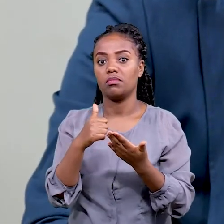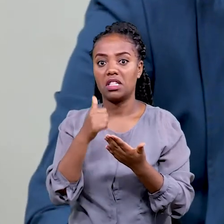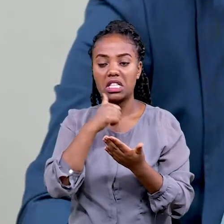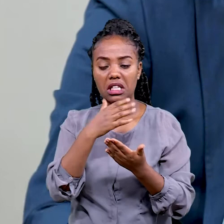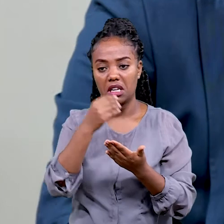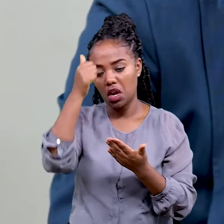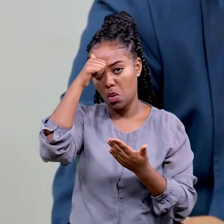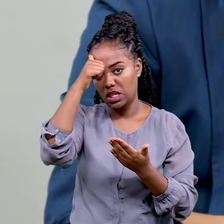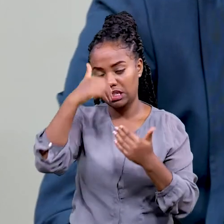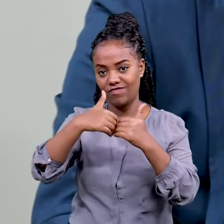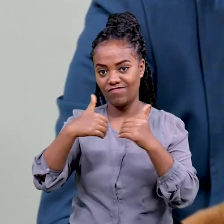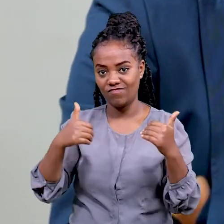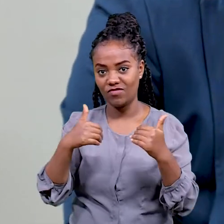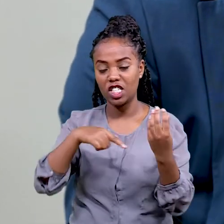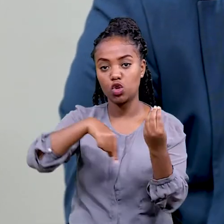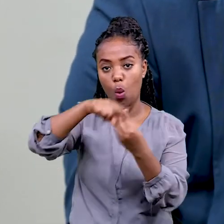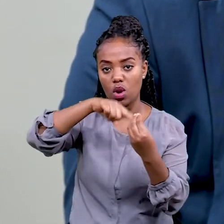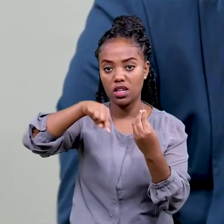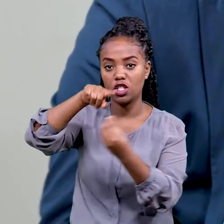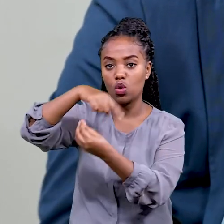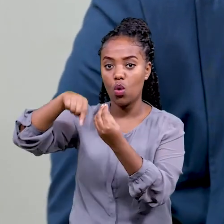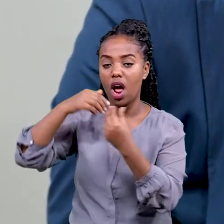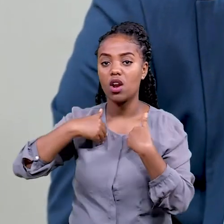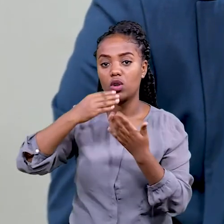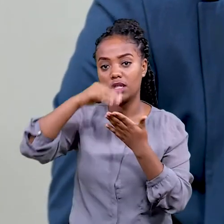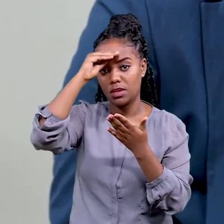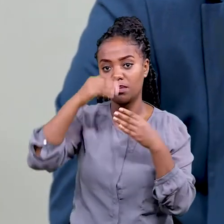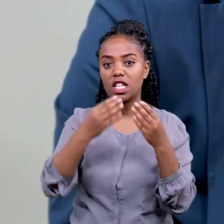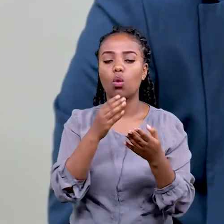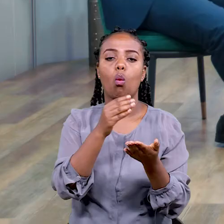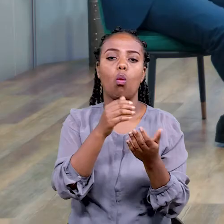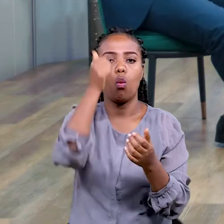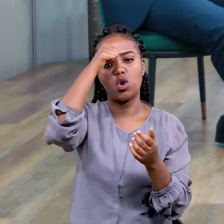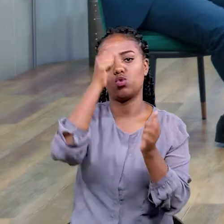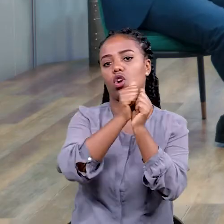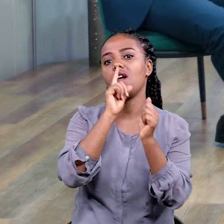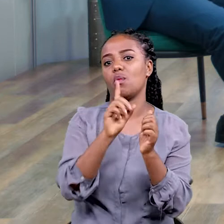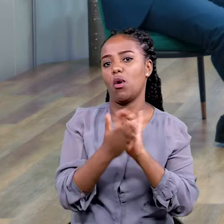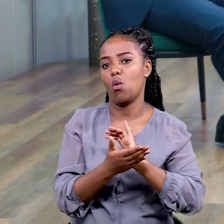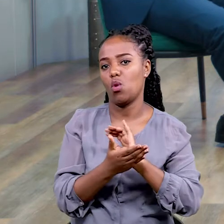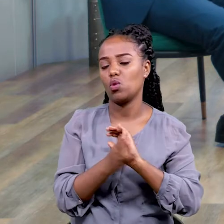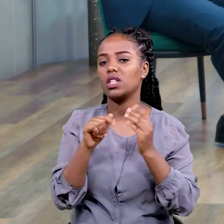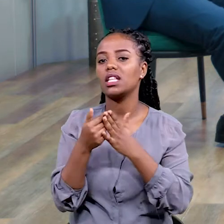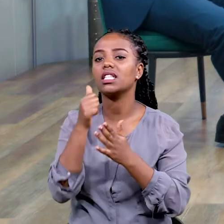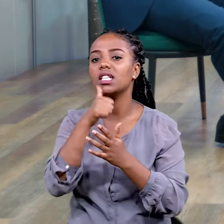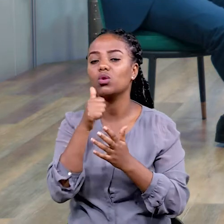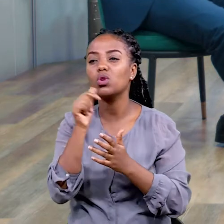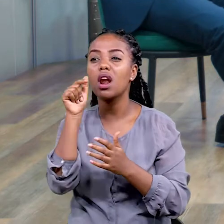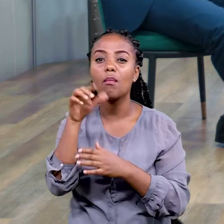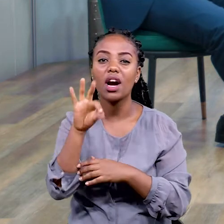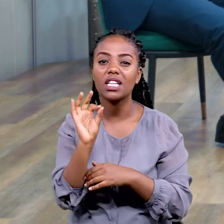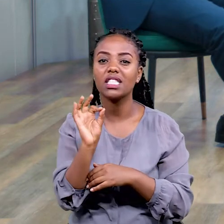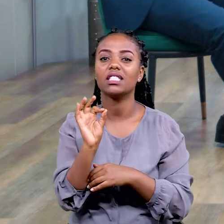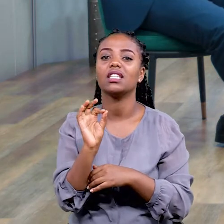ወይም የወንዶችና የሴት ዞን አለ። ትምህርት የሚሰጠው ወይ የወንዶች ጋር ይሆናል። ስለዚህ ሴቶች